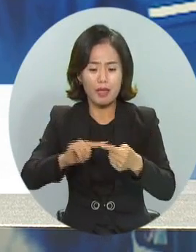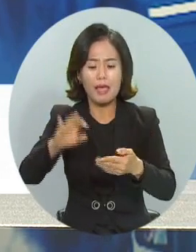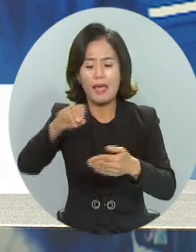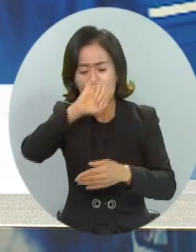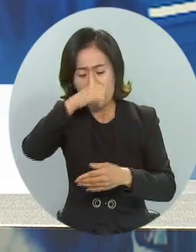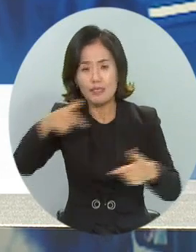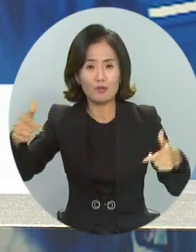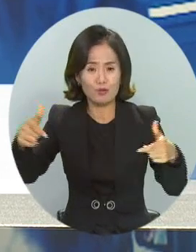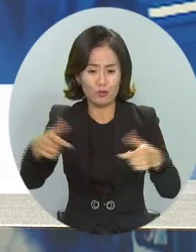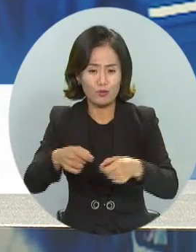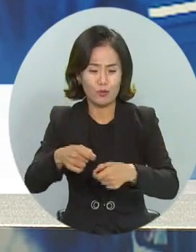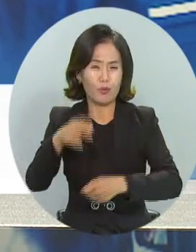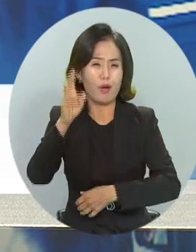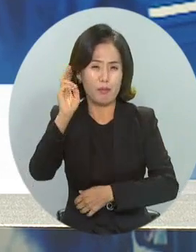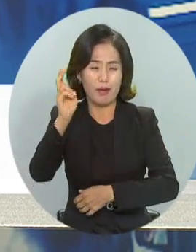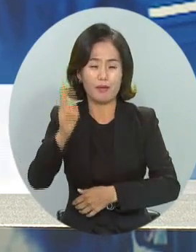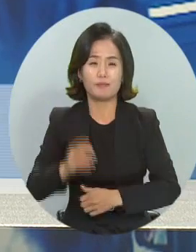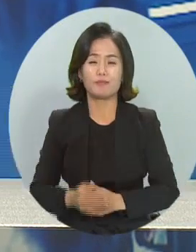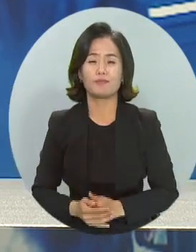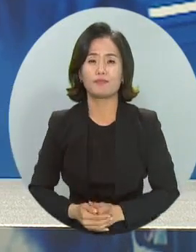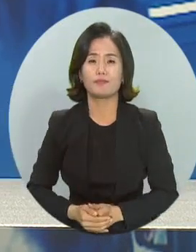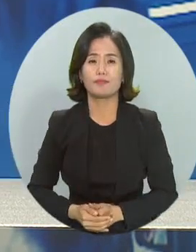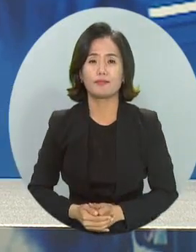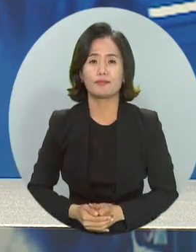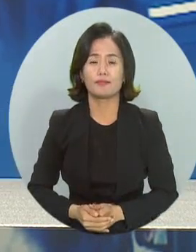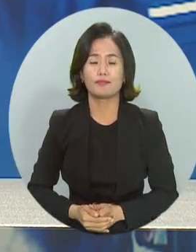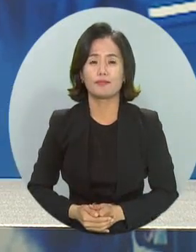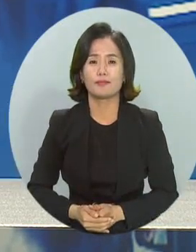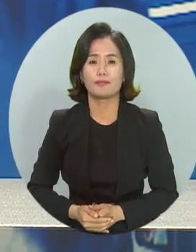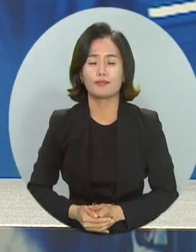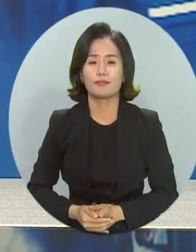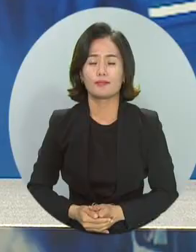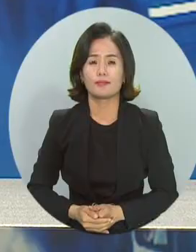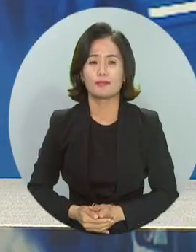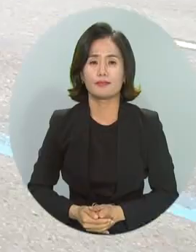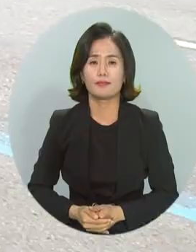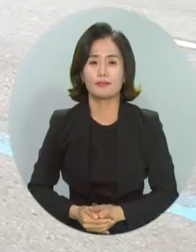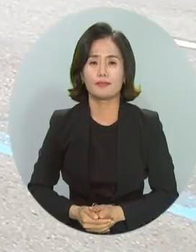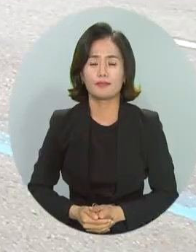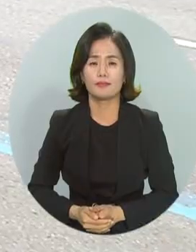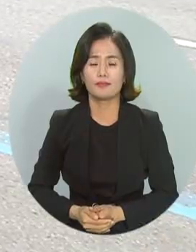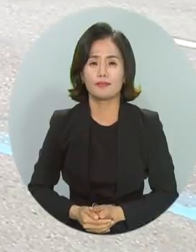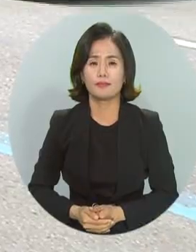예산 축소가 예고되고 있습니다. 보도에 김영창 기자입니다.